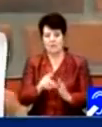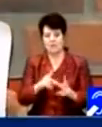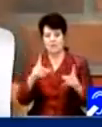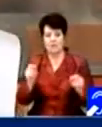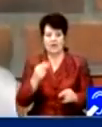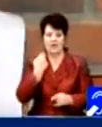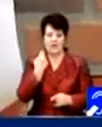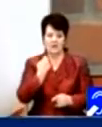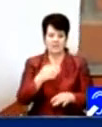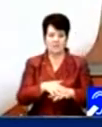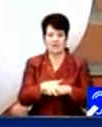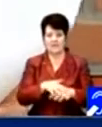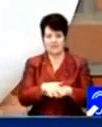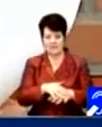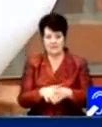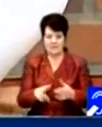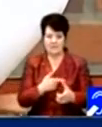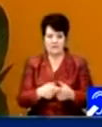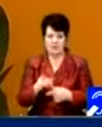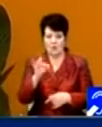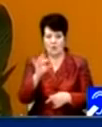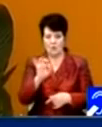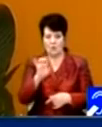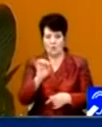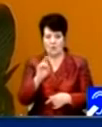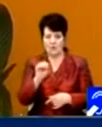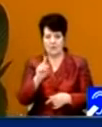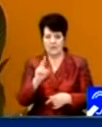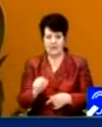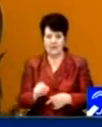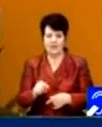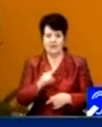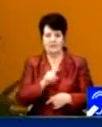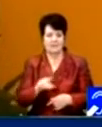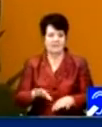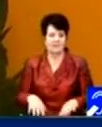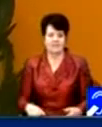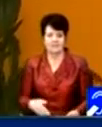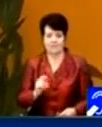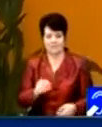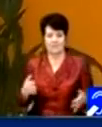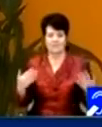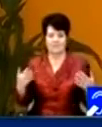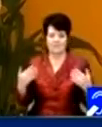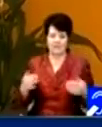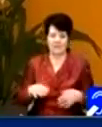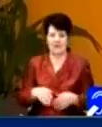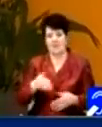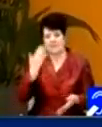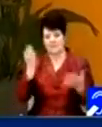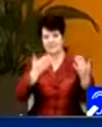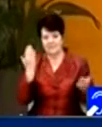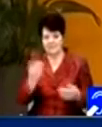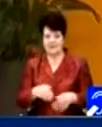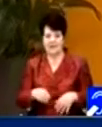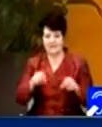engleză, matematică distractivă sau chiar robotică. Iar pentru a nu se plictisi, cei mici se pot relaxa sau chiar distra în acest spațiu